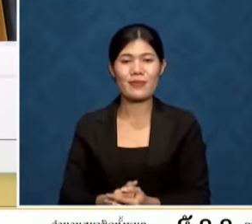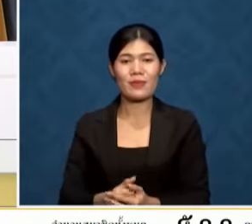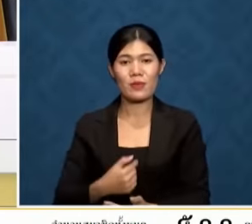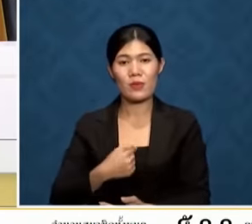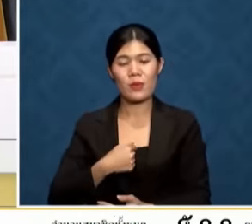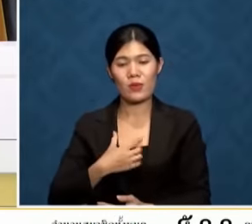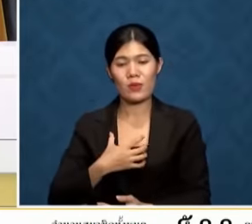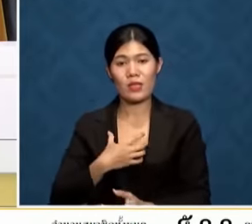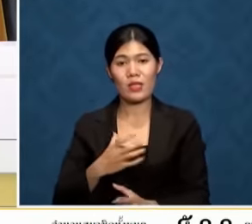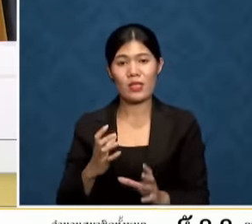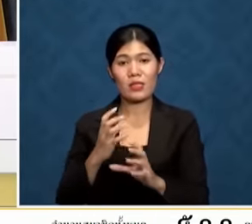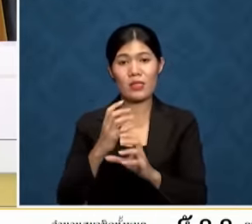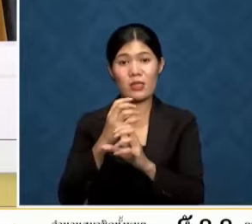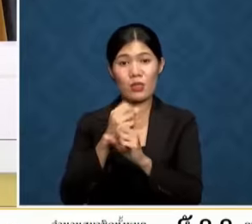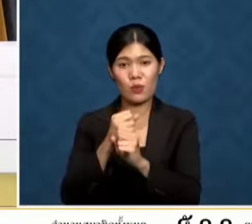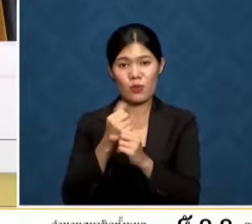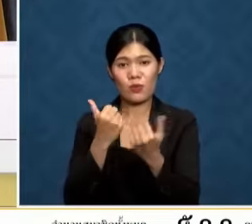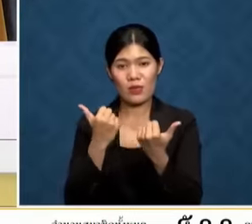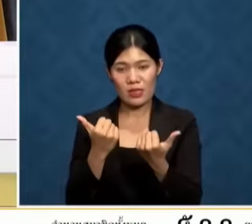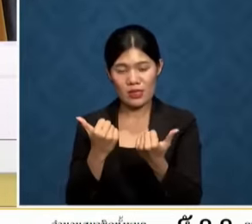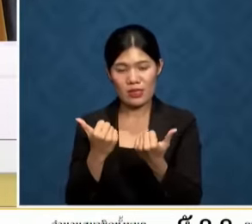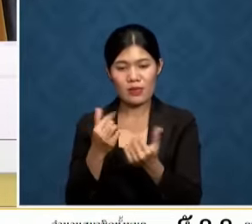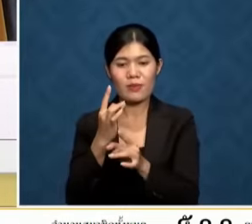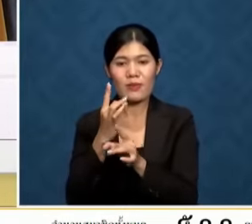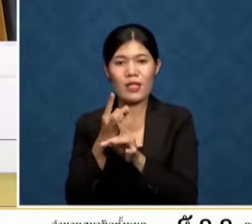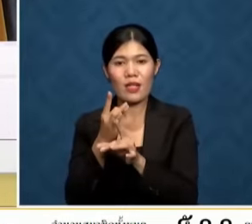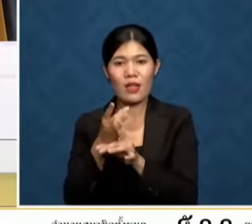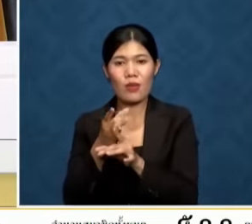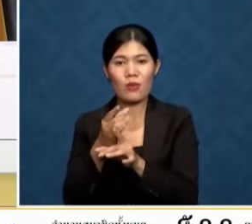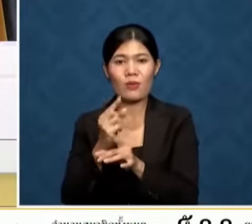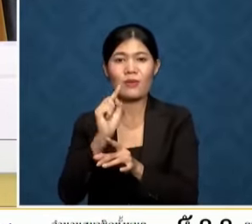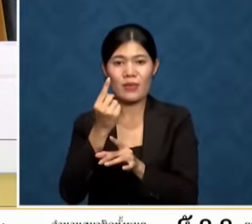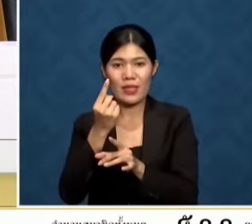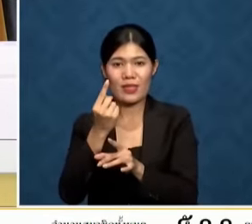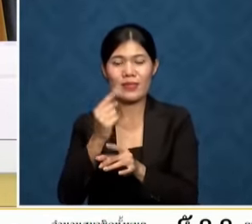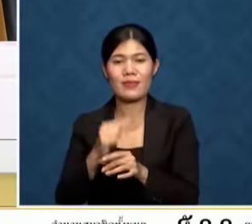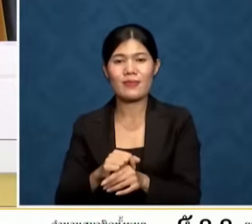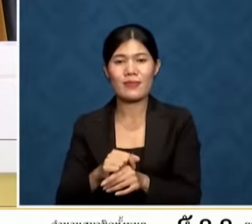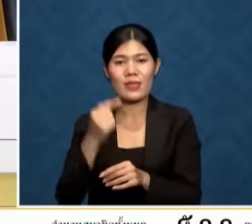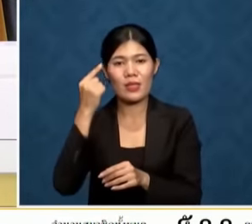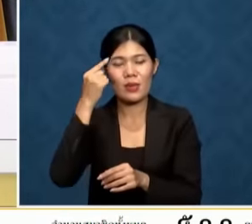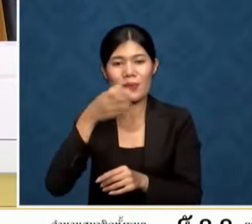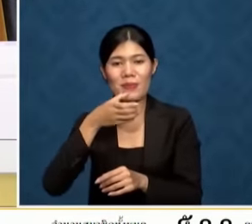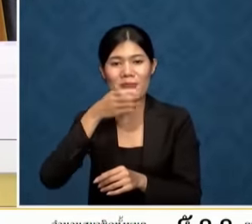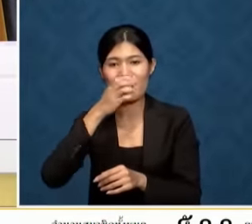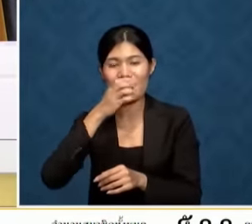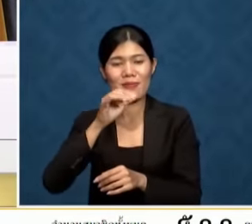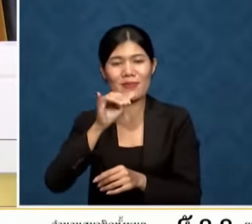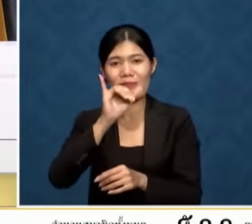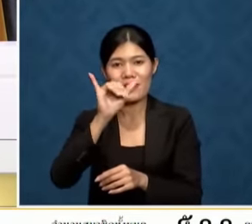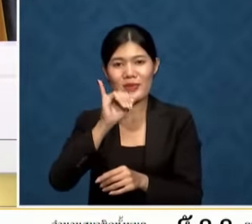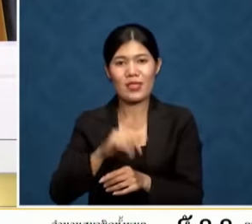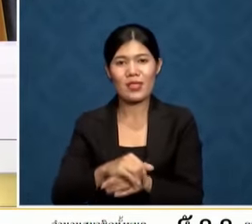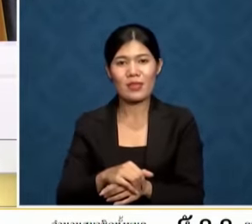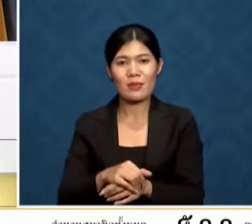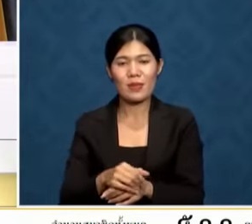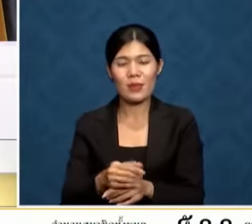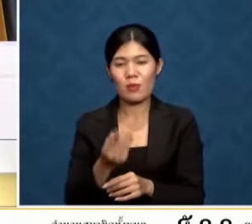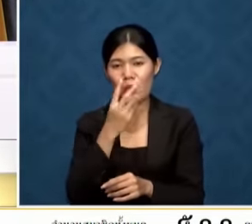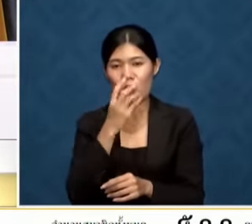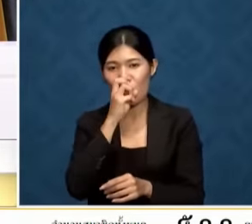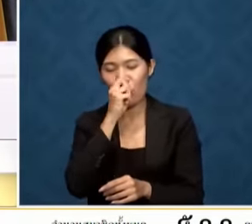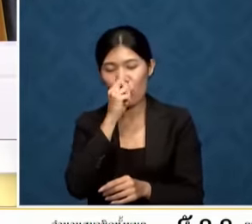อยากจะสรุปว่านี่คือเห้าใหม่ที่ท่านยังอาจจะลิ้มรถไม่ถึงที่ท่านอาจจะยังมองไม่